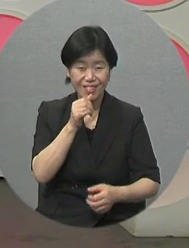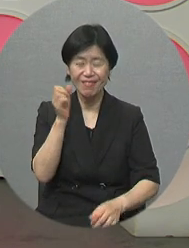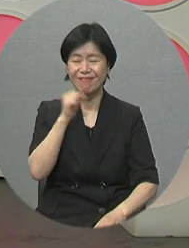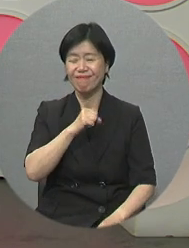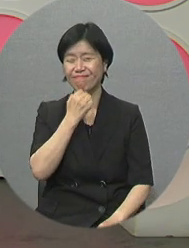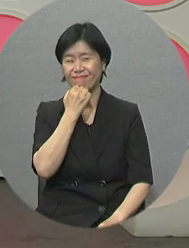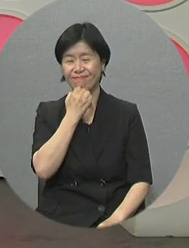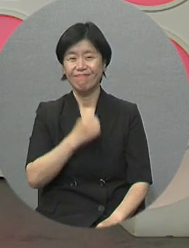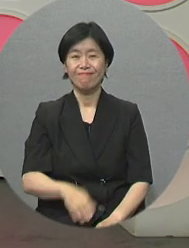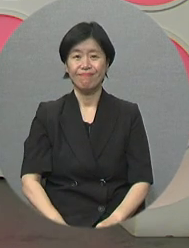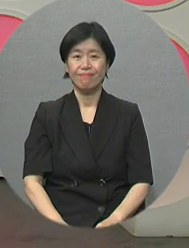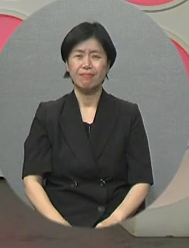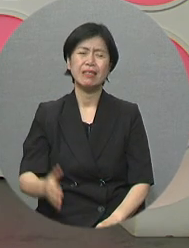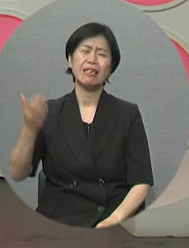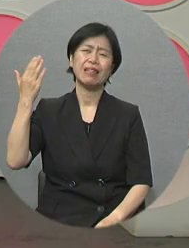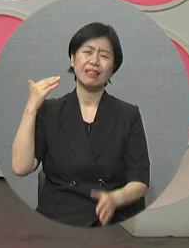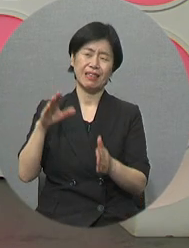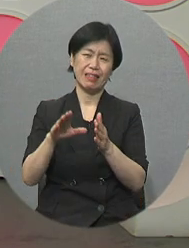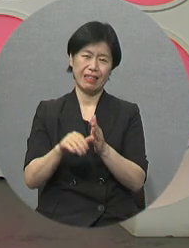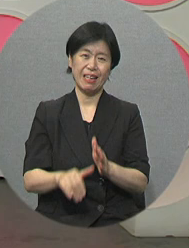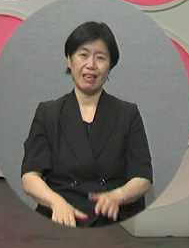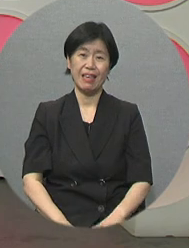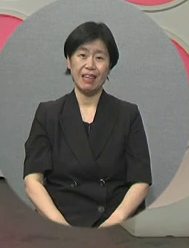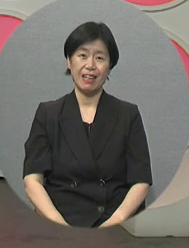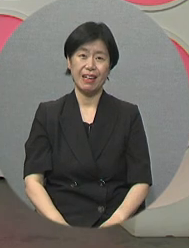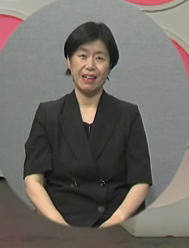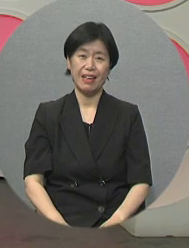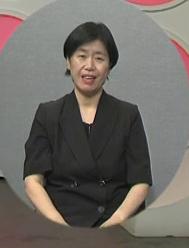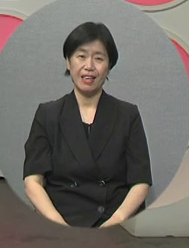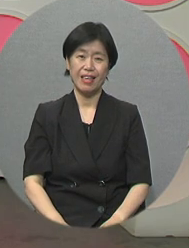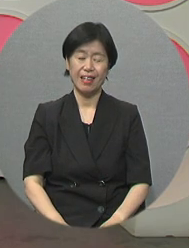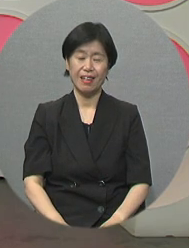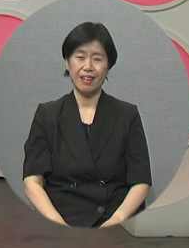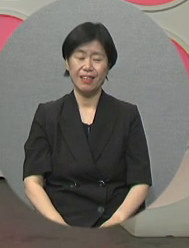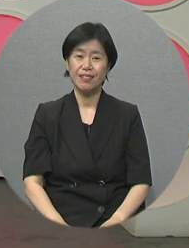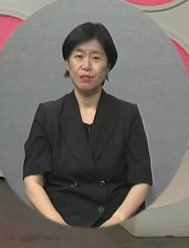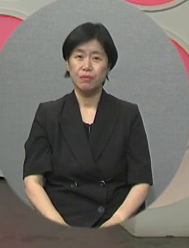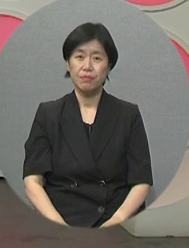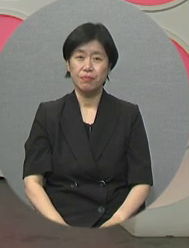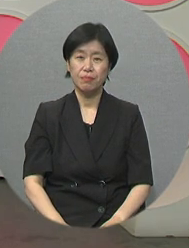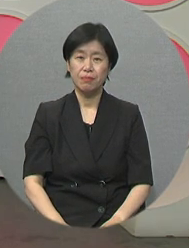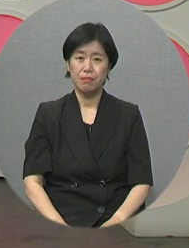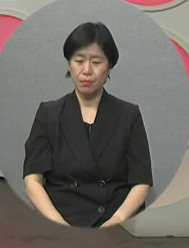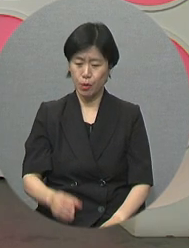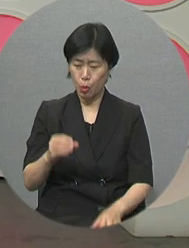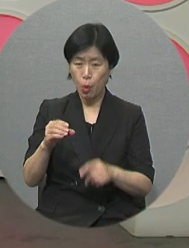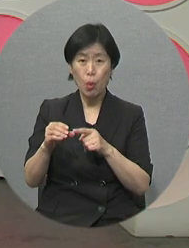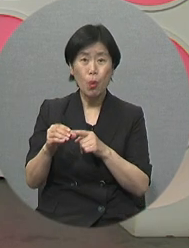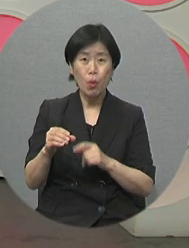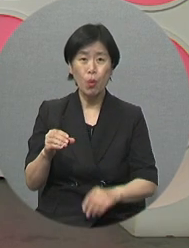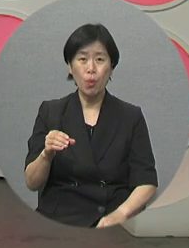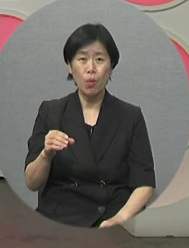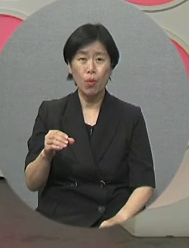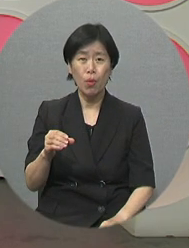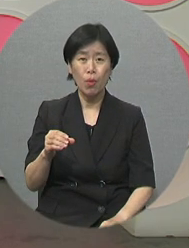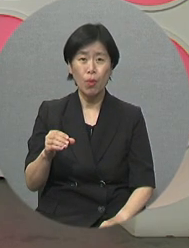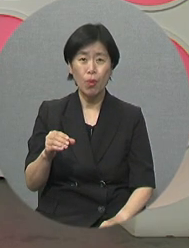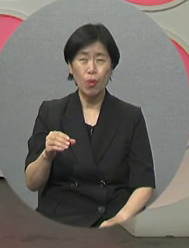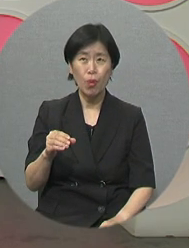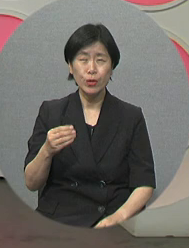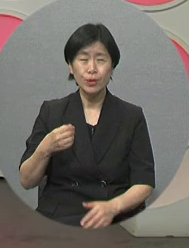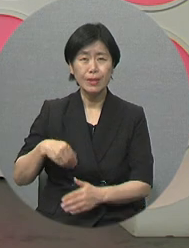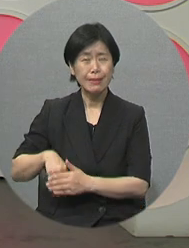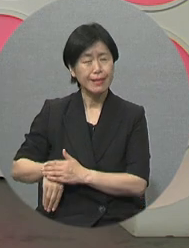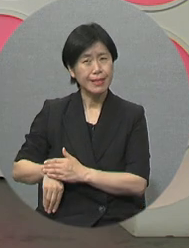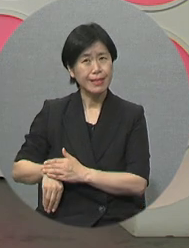그 당시만 해도 네. 또 사람이 없으면 또 그만큼의 지식이 없었잖아요. 네. 이걸 또 뭐 어떻게 후루룩은